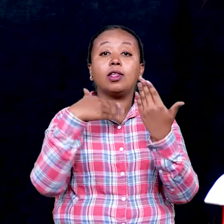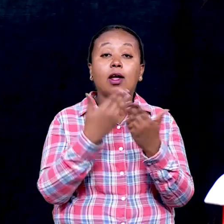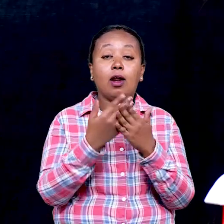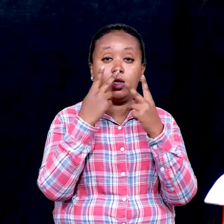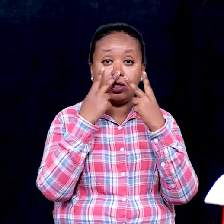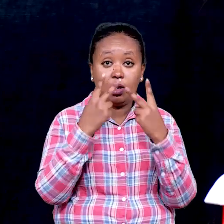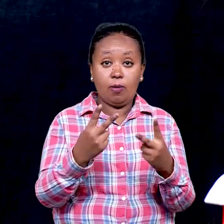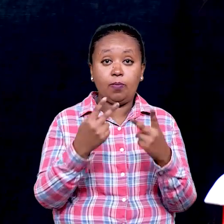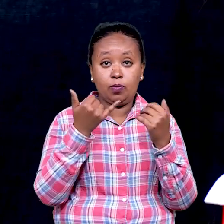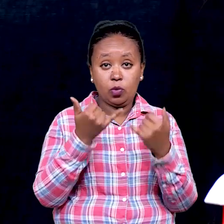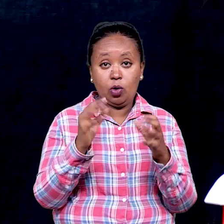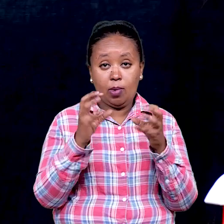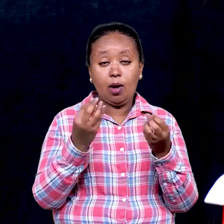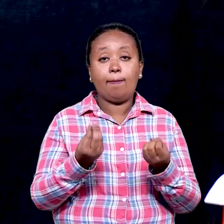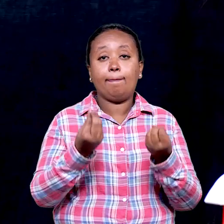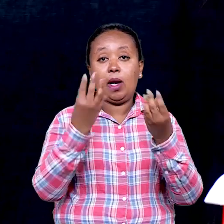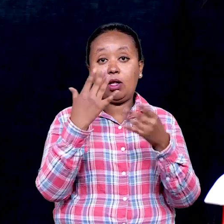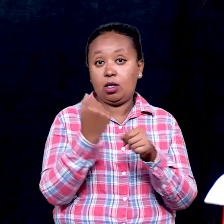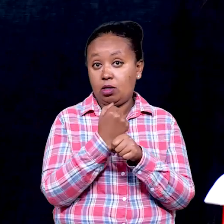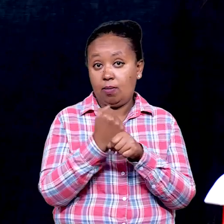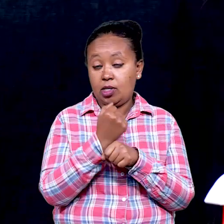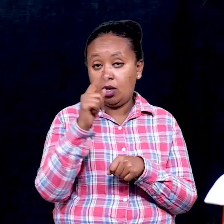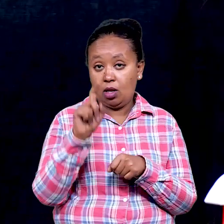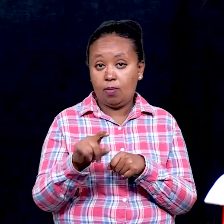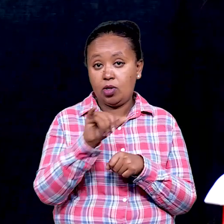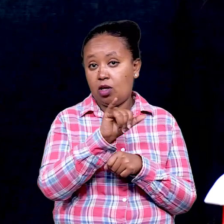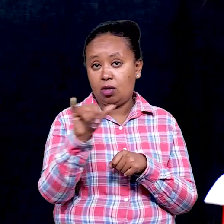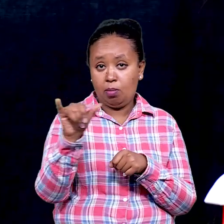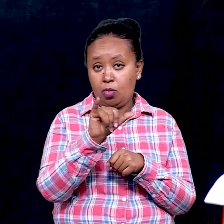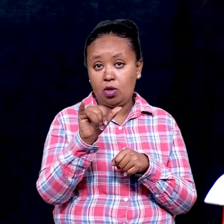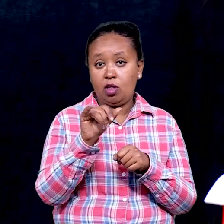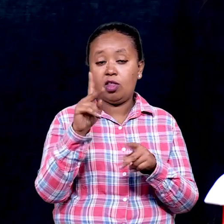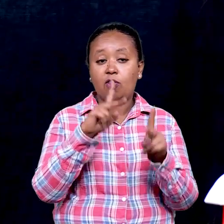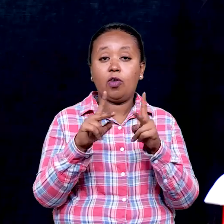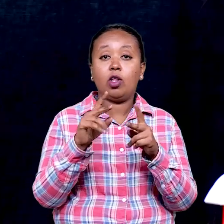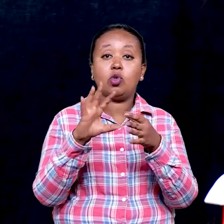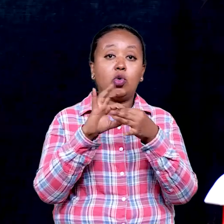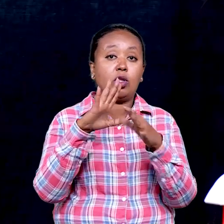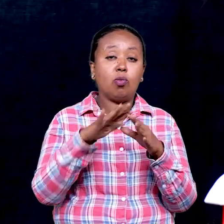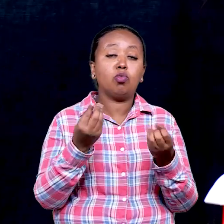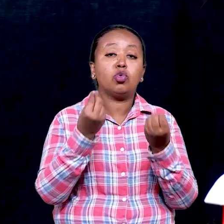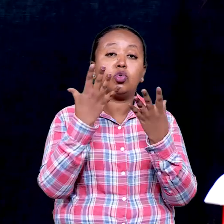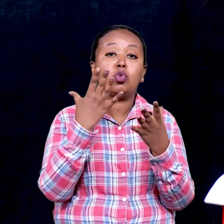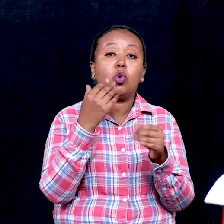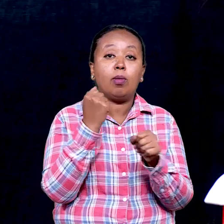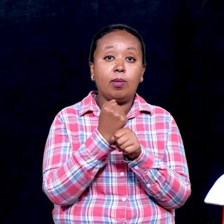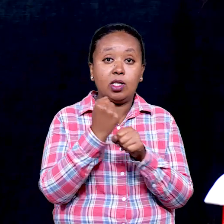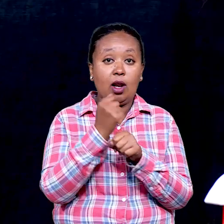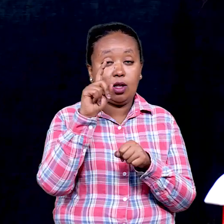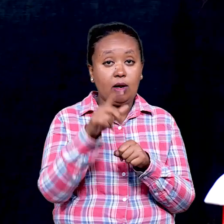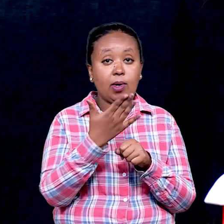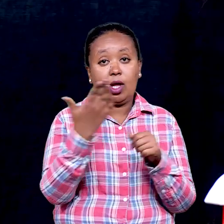እኔ አሁንም ሚዲያውም ላይ በርካታ ስራ መሰራት አለበት፣ ዘሴም ደግሞ ሲቪክ ሶሳይቲም ላይ ጭምር በጣም ብዙ መሰራት ያለበት ነገር አለ።